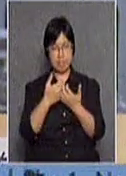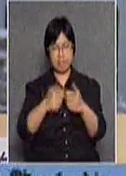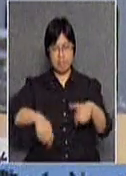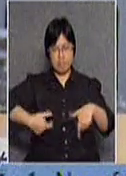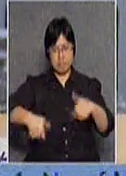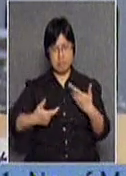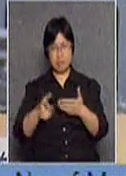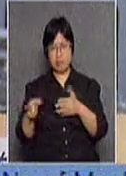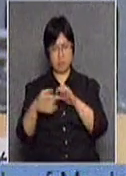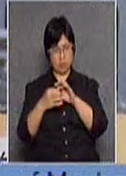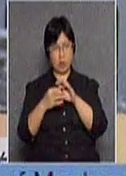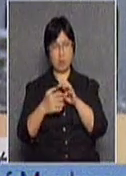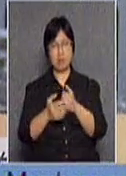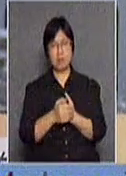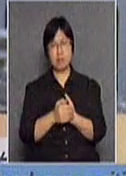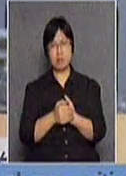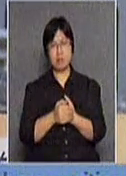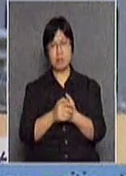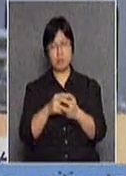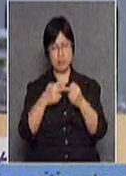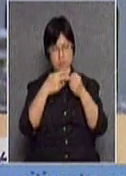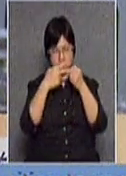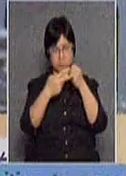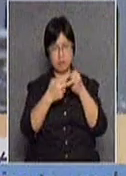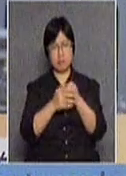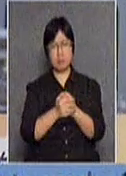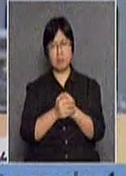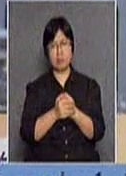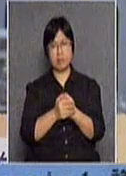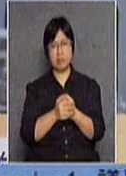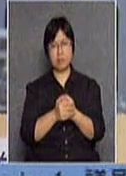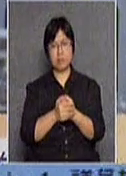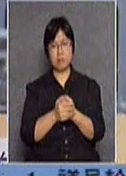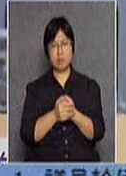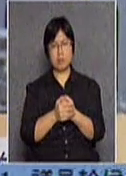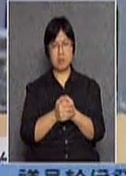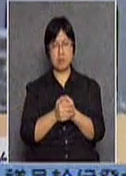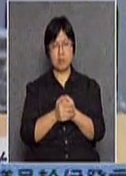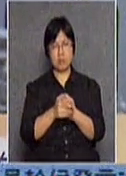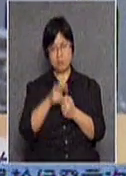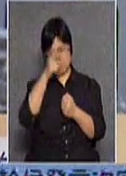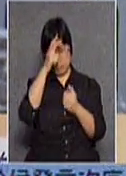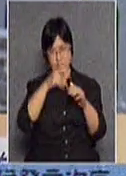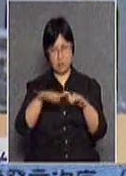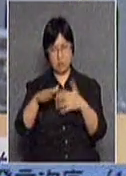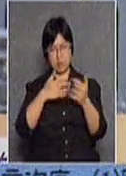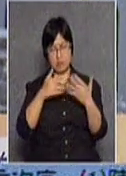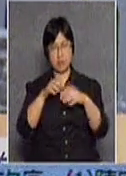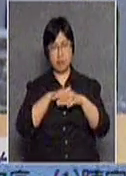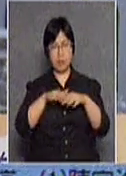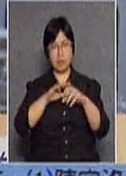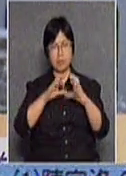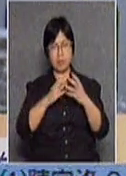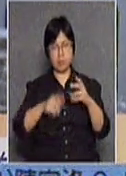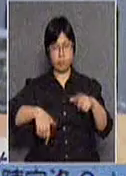同呢個有關係嘅。而第二個咧，就係海事處一般部門開支的全